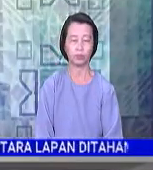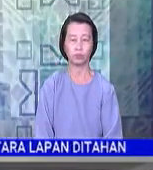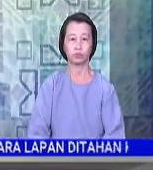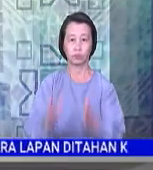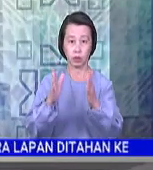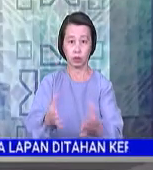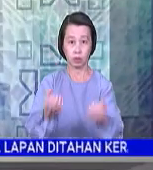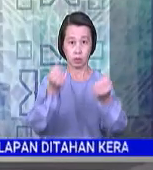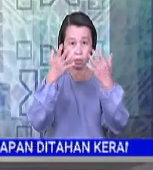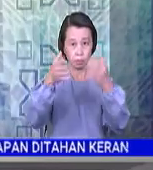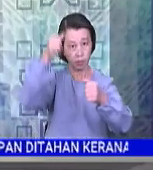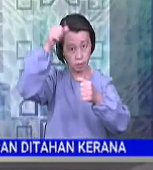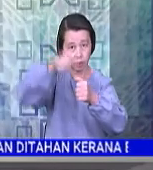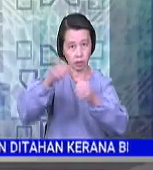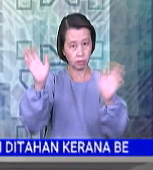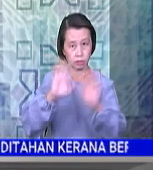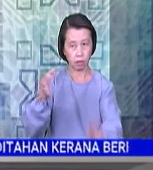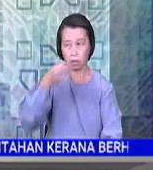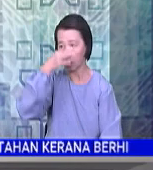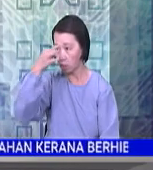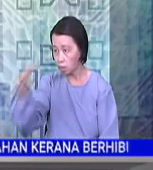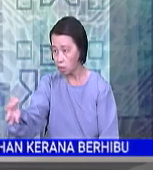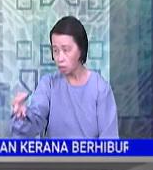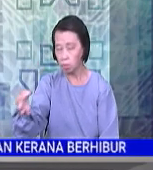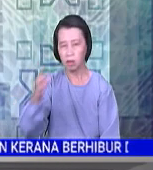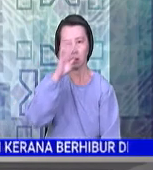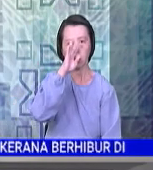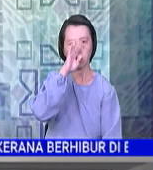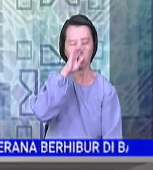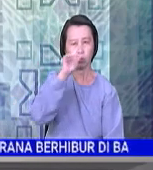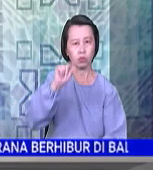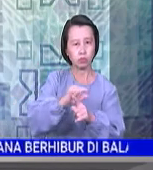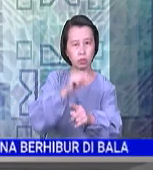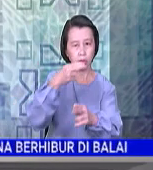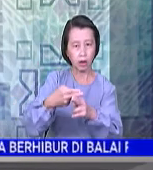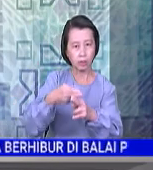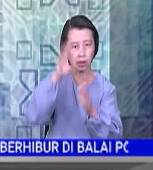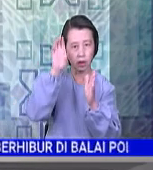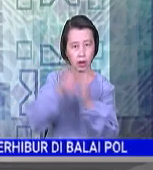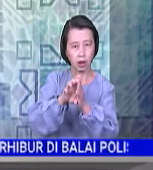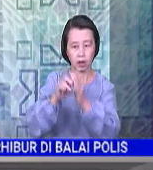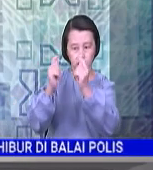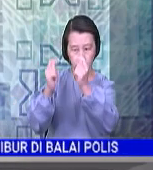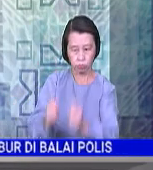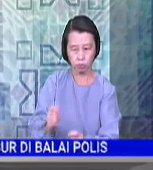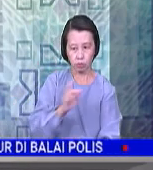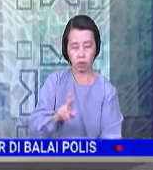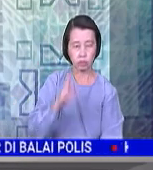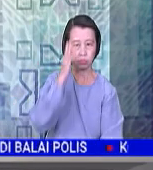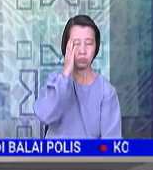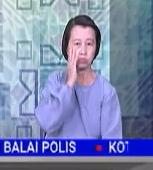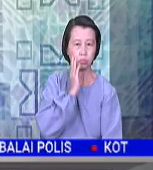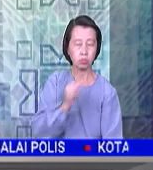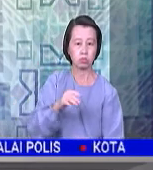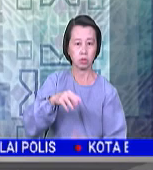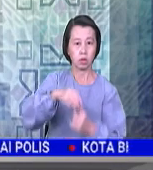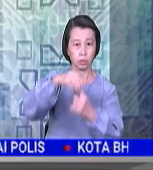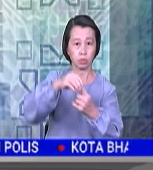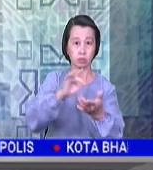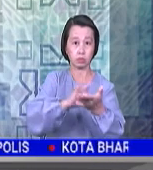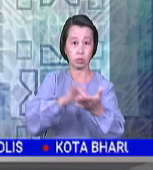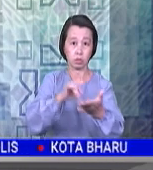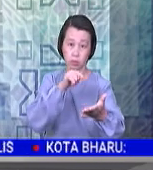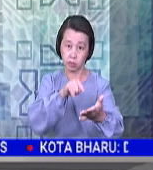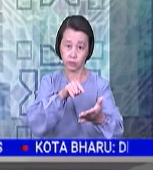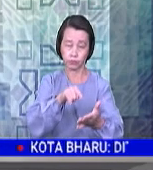Orang ramai diingatkan tidak terpedaya dengan sindiket penipuan menggunakan nama dan gambar tokoh agama berpengaruh khususnya di media